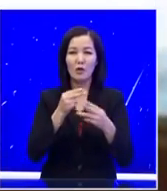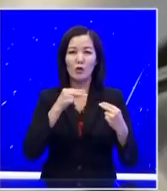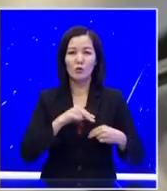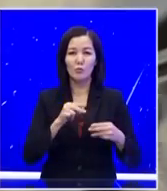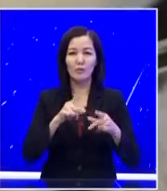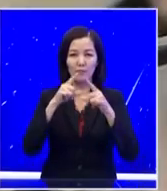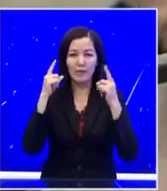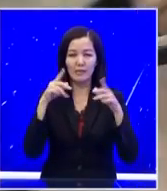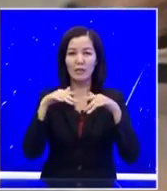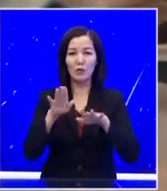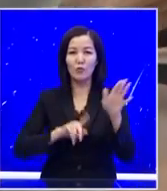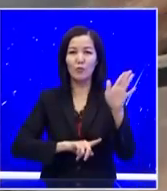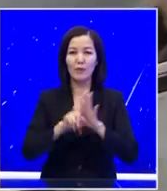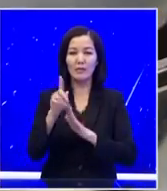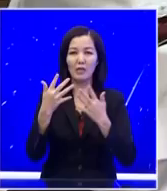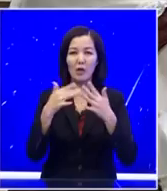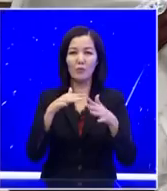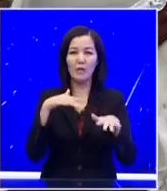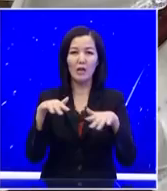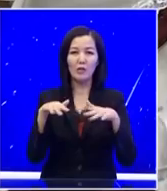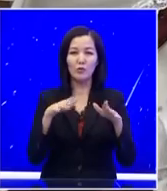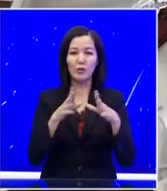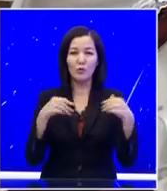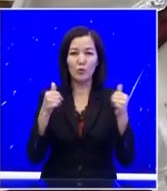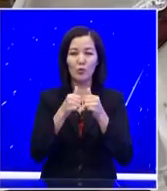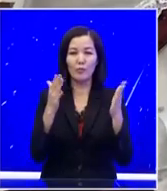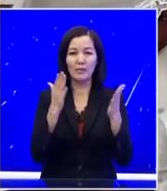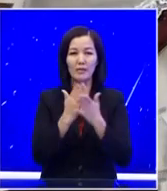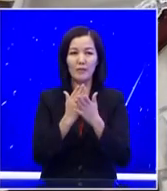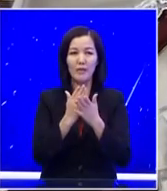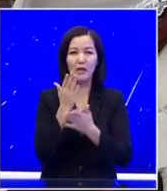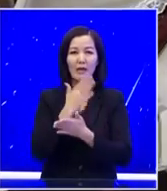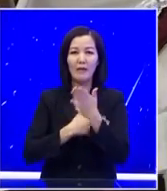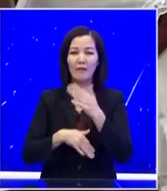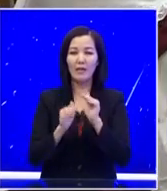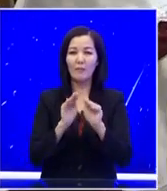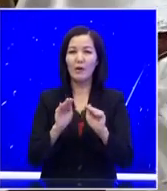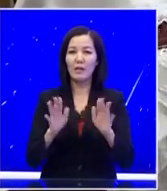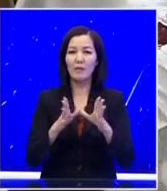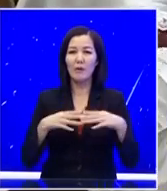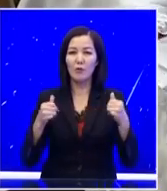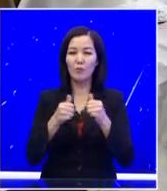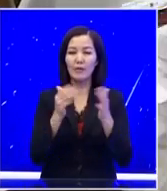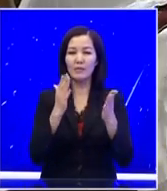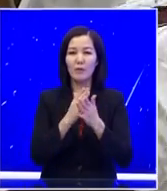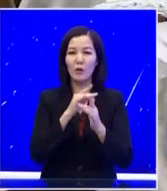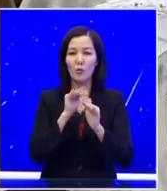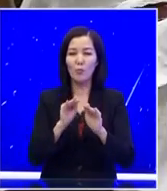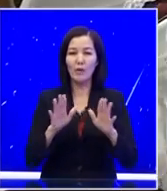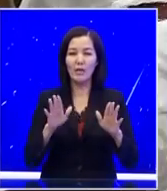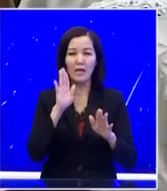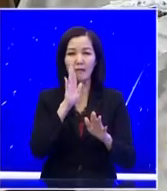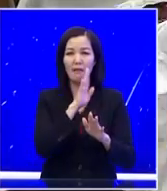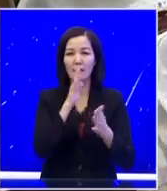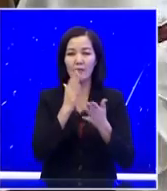кеттік. Ауылымызда әлжуаз отбасылары бар, инвалид балалары бар, отбасылары бар, көп балалы аналар